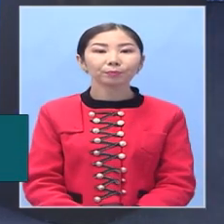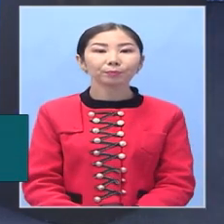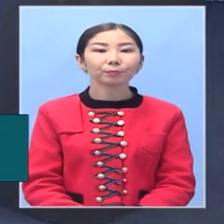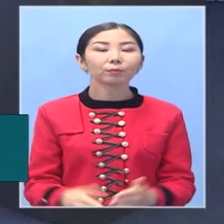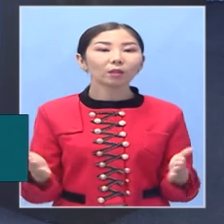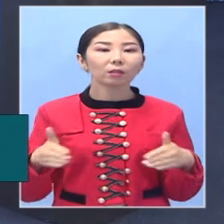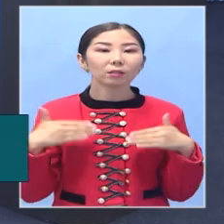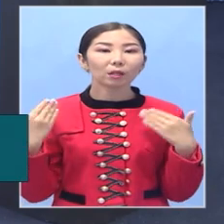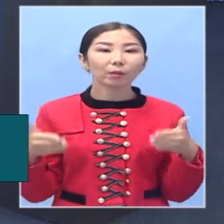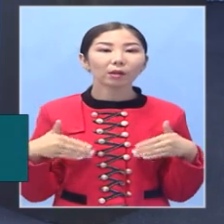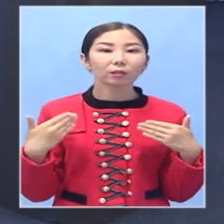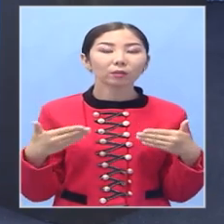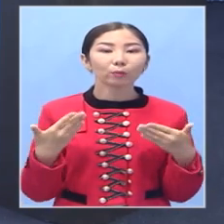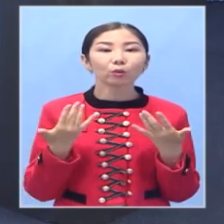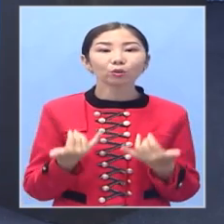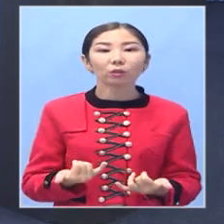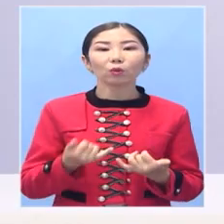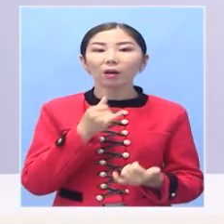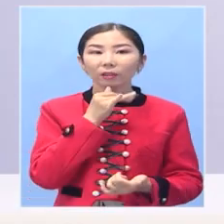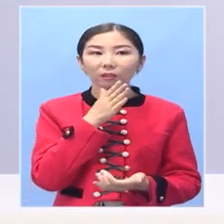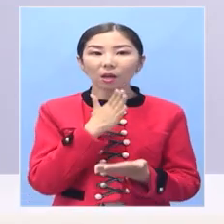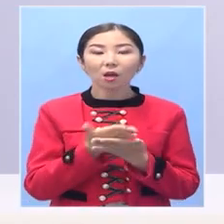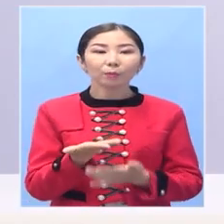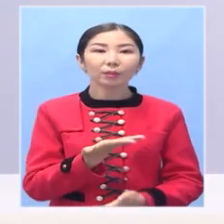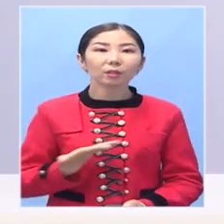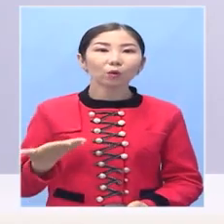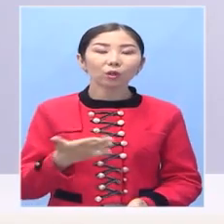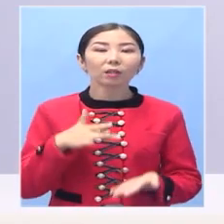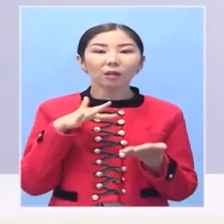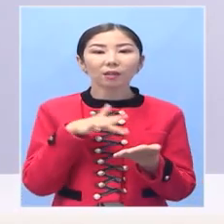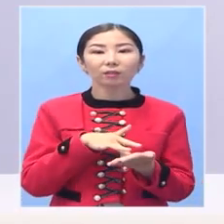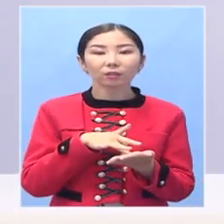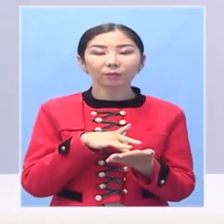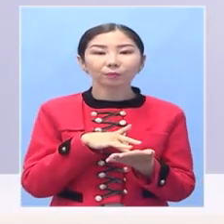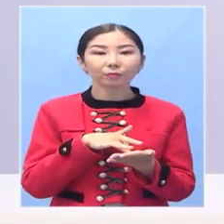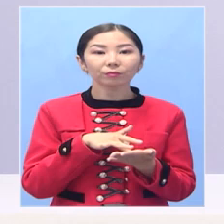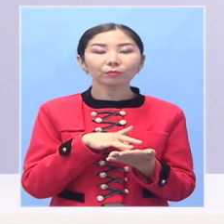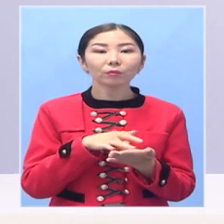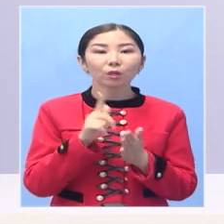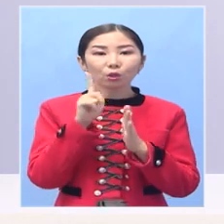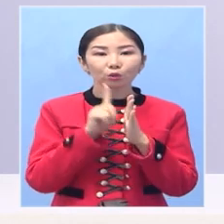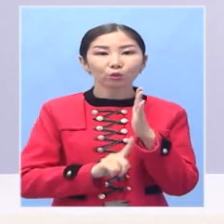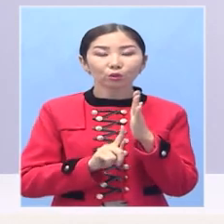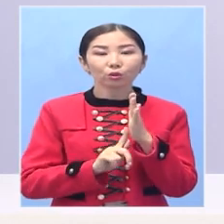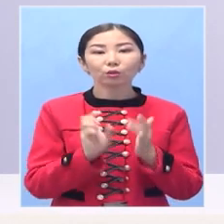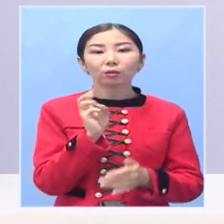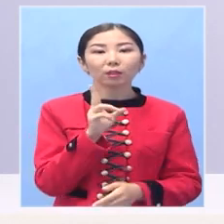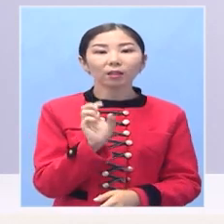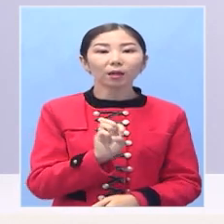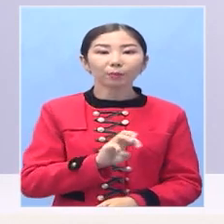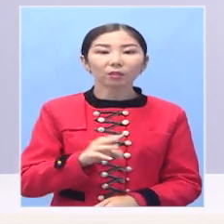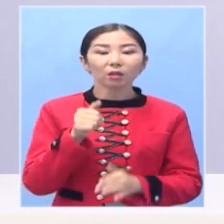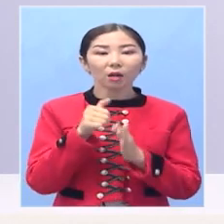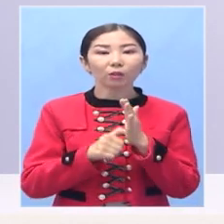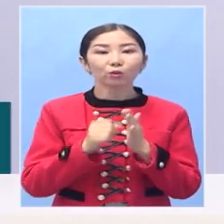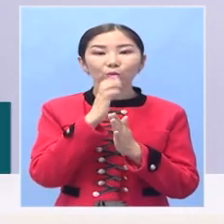ма? Енді бүгінгі таңда бізде Орал қаласында 700 километр